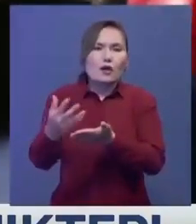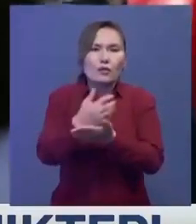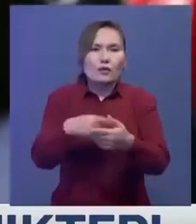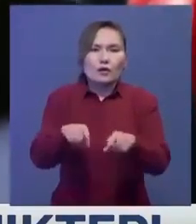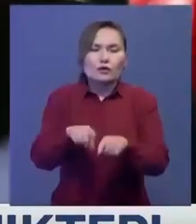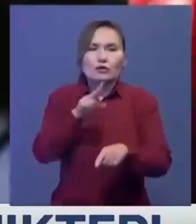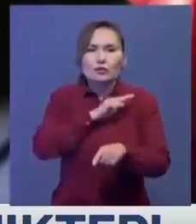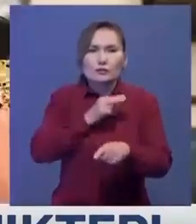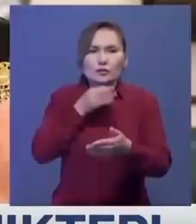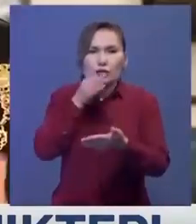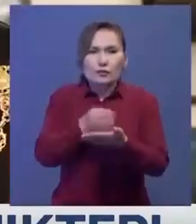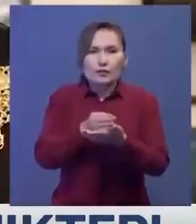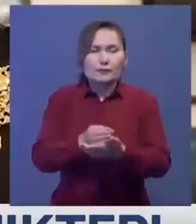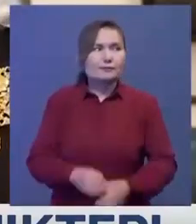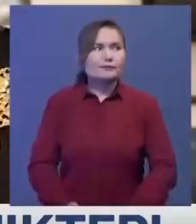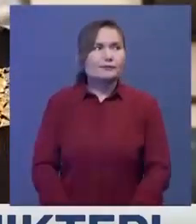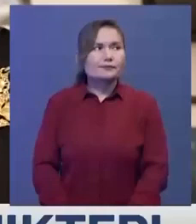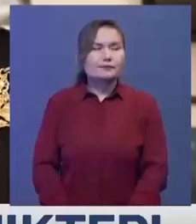қатысты жұмыстарға жауапты.